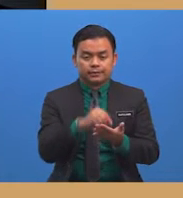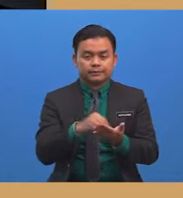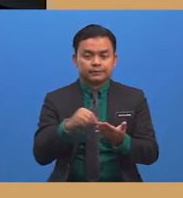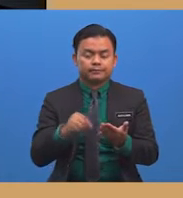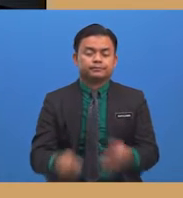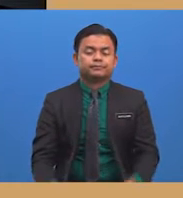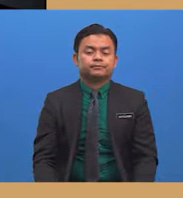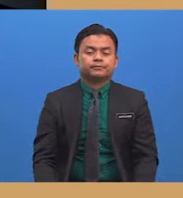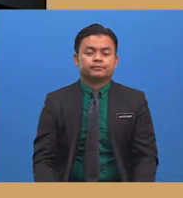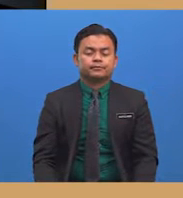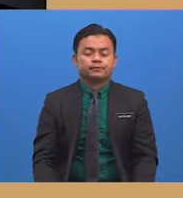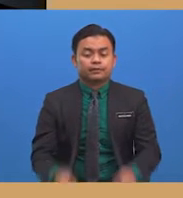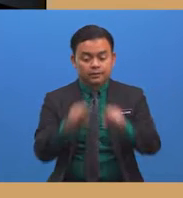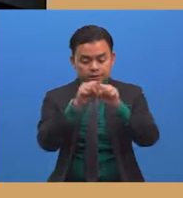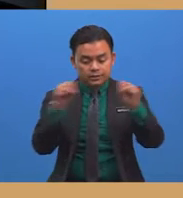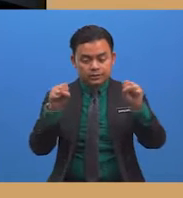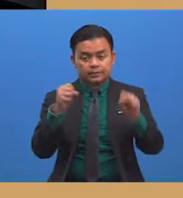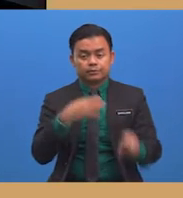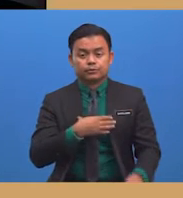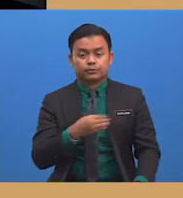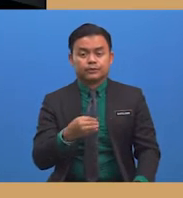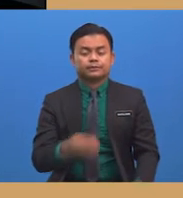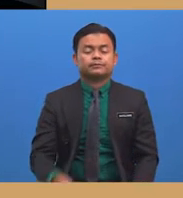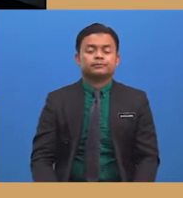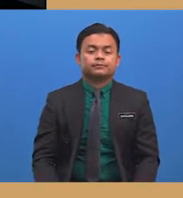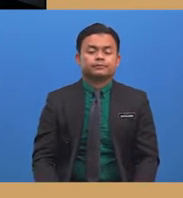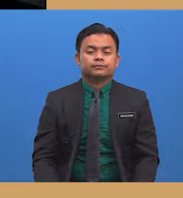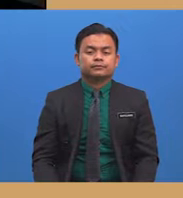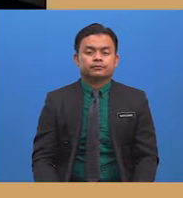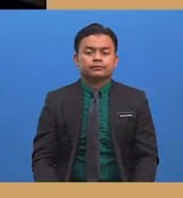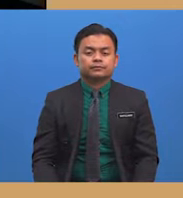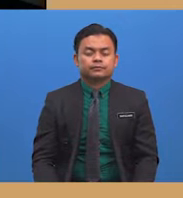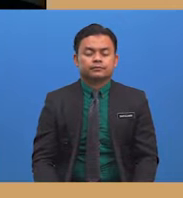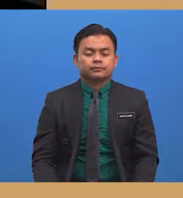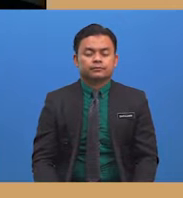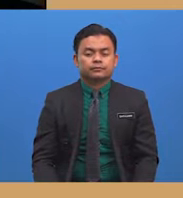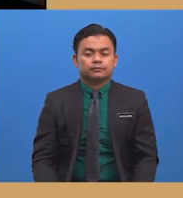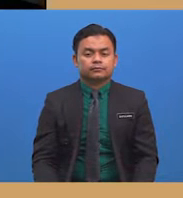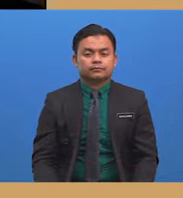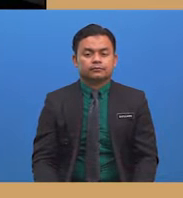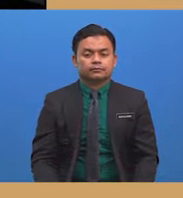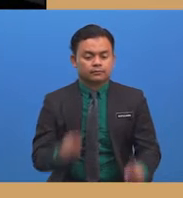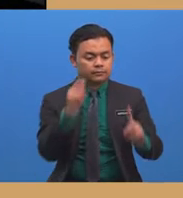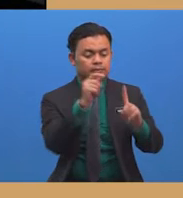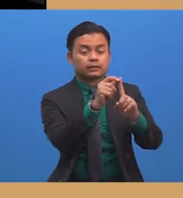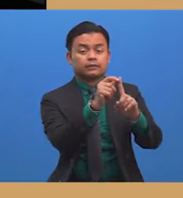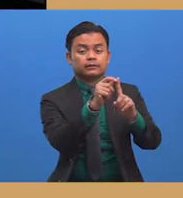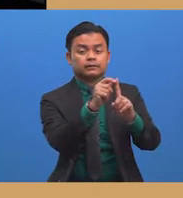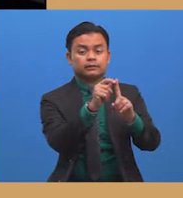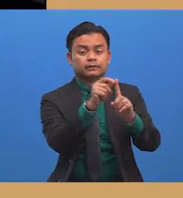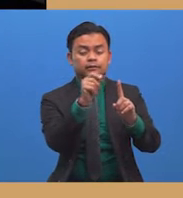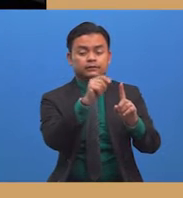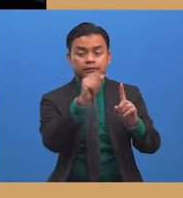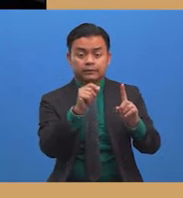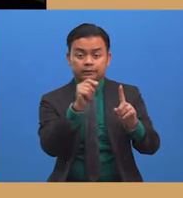cikgu suluhkan cahaya pada skrin putih. Cikgu terus tandakan tumpukan cahaya pada skrin tersebut. Ini